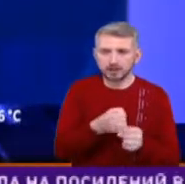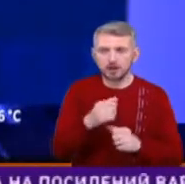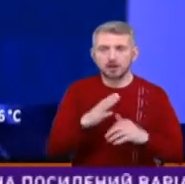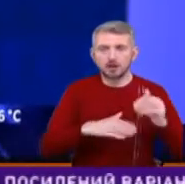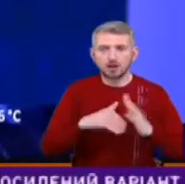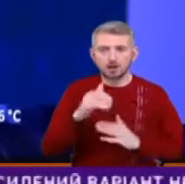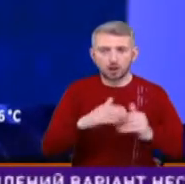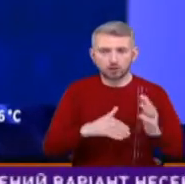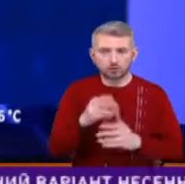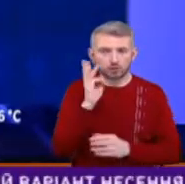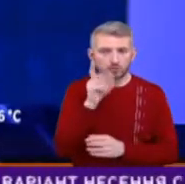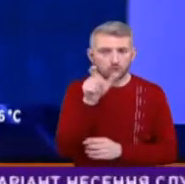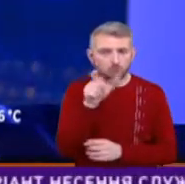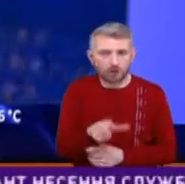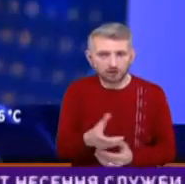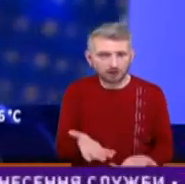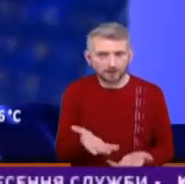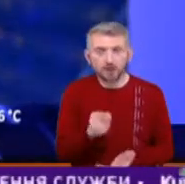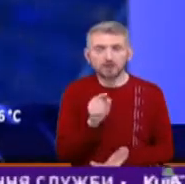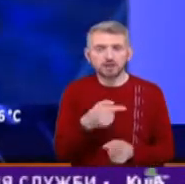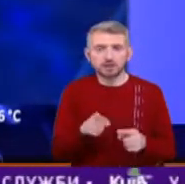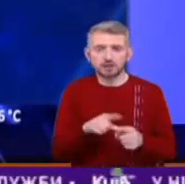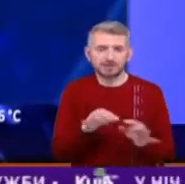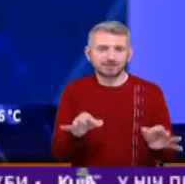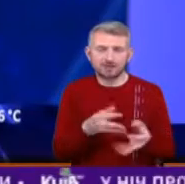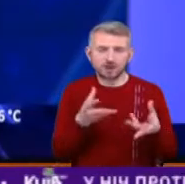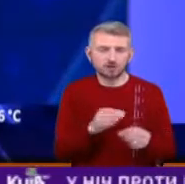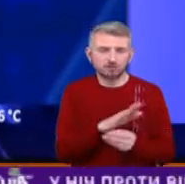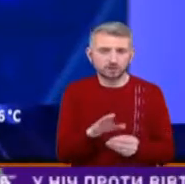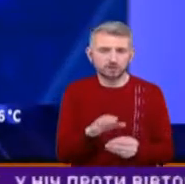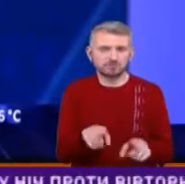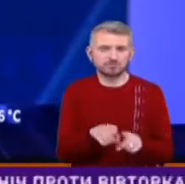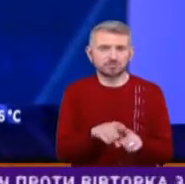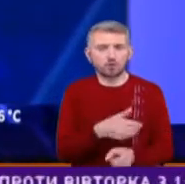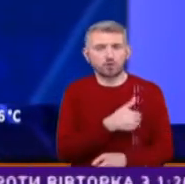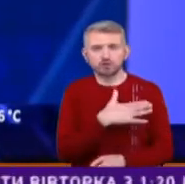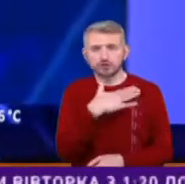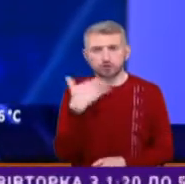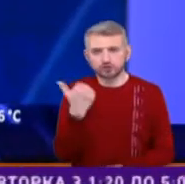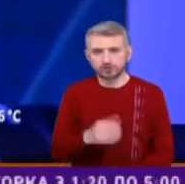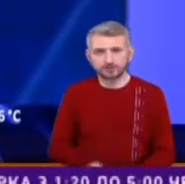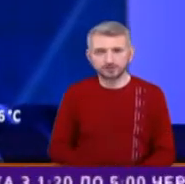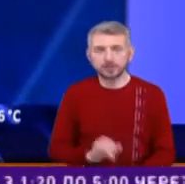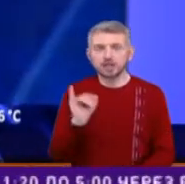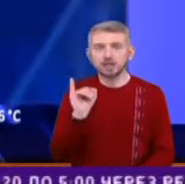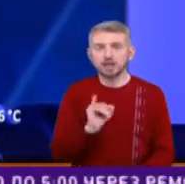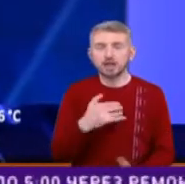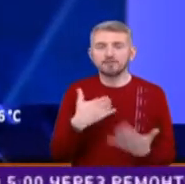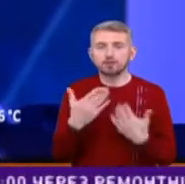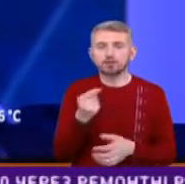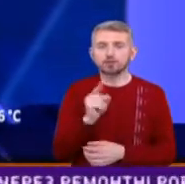кадрового дипломата. І він на це жодним чином не вплине, як би йому не хотілося. І